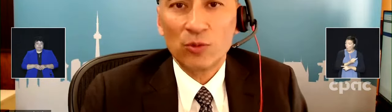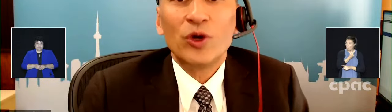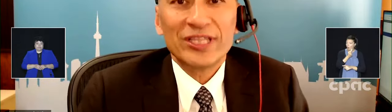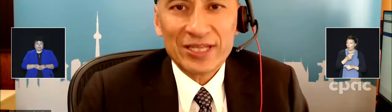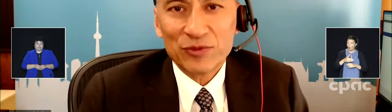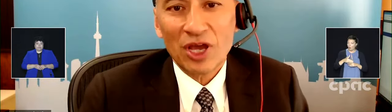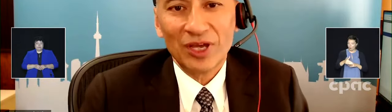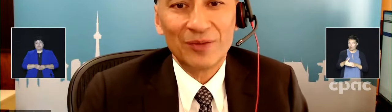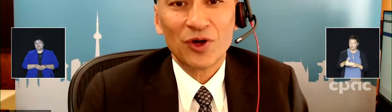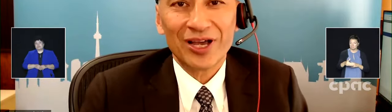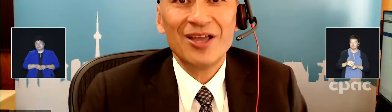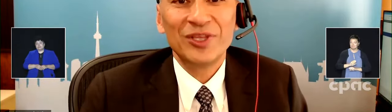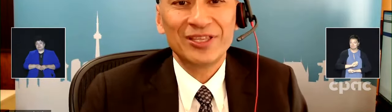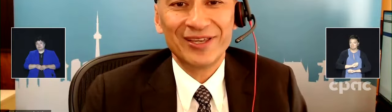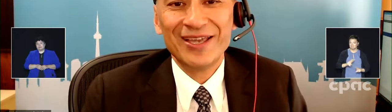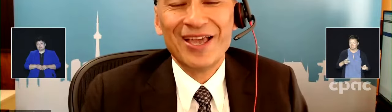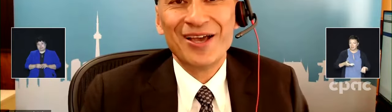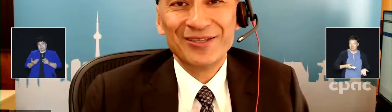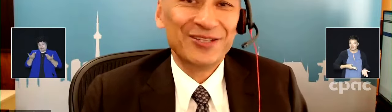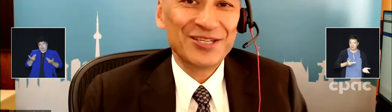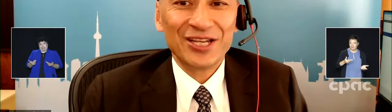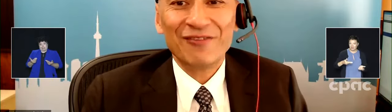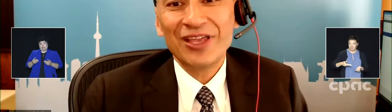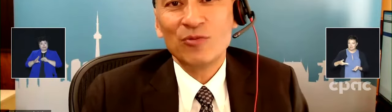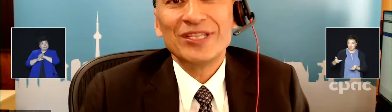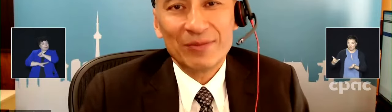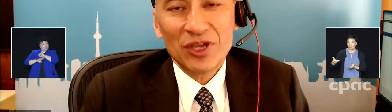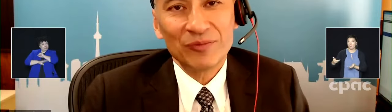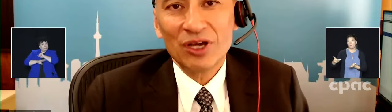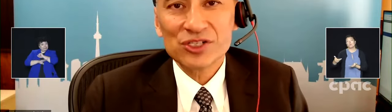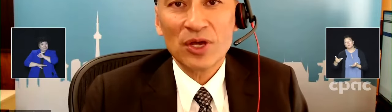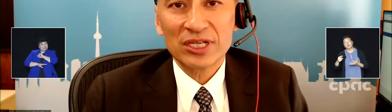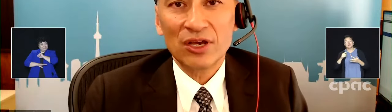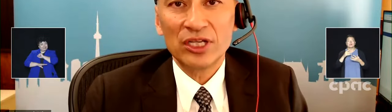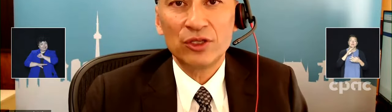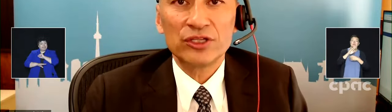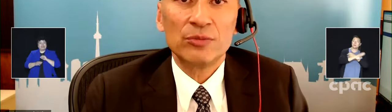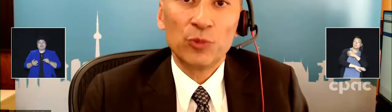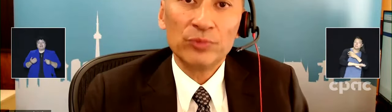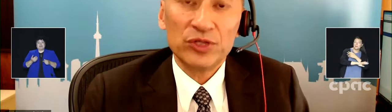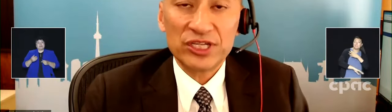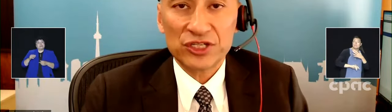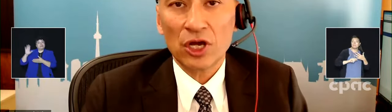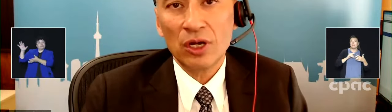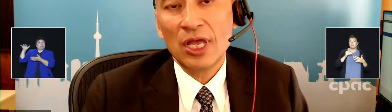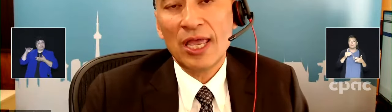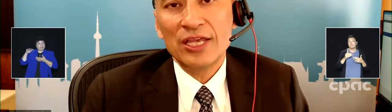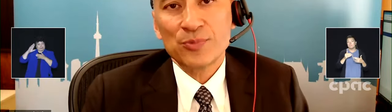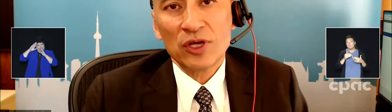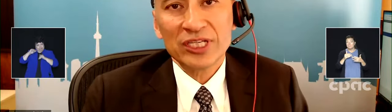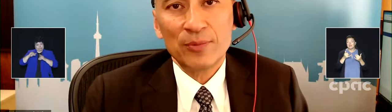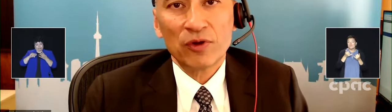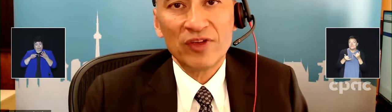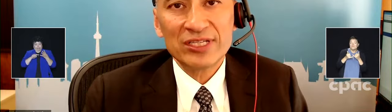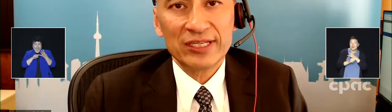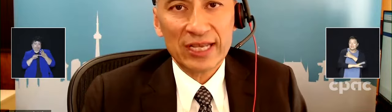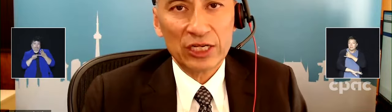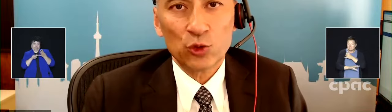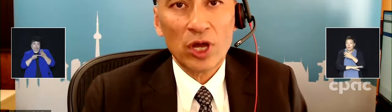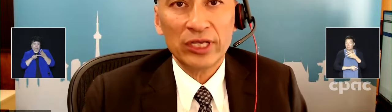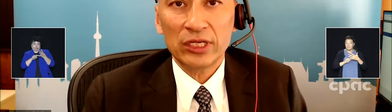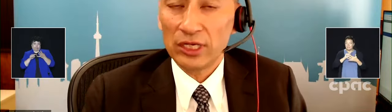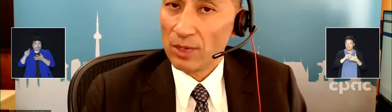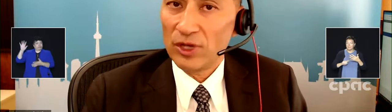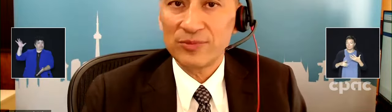de septembre pour peut-être d'ici à la fin du mois de septembre. Donc, je pense qu'on est dans une bonne position et je pense que les provinces